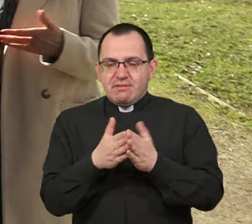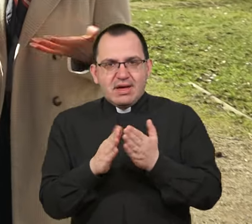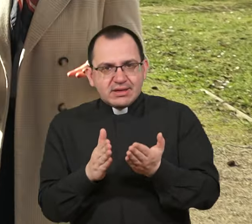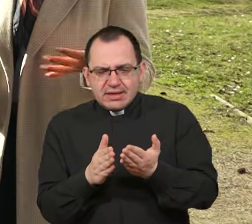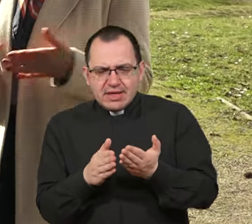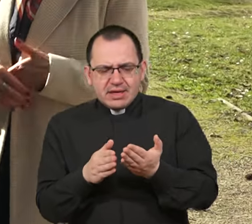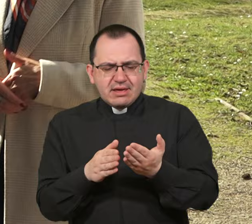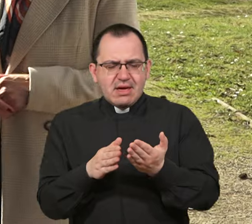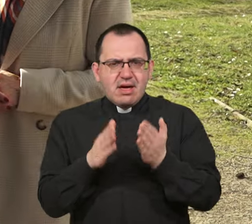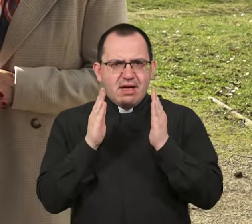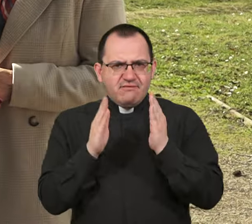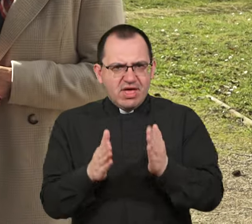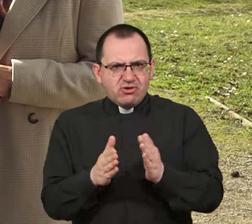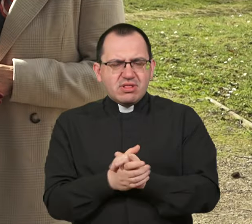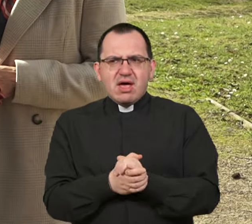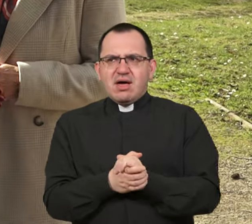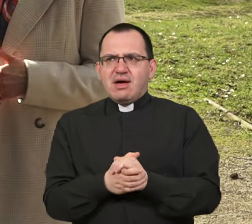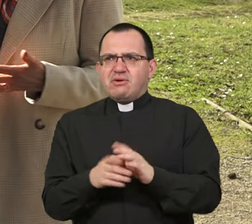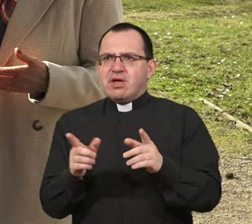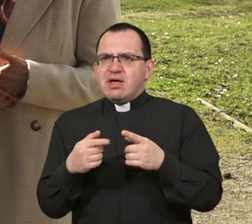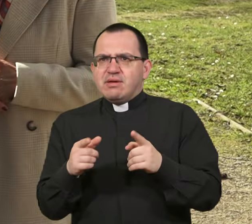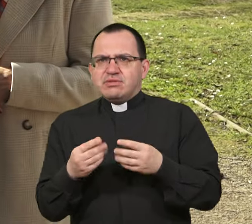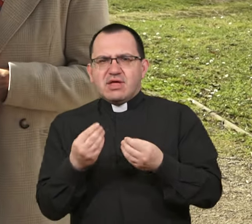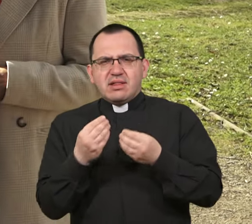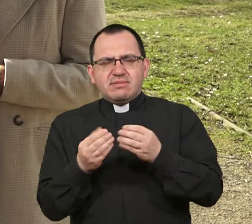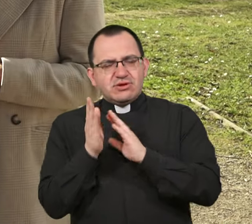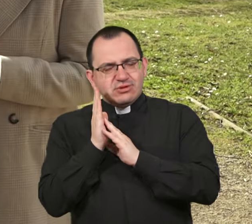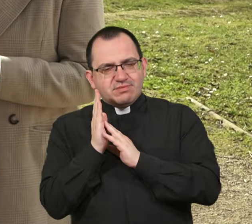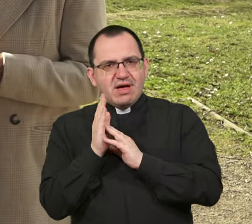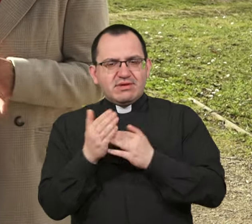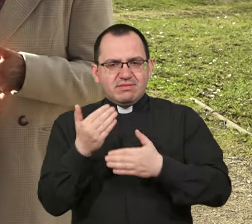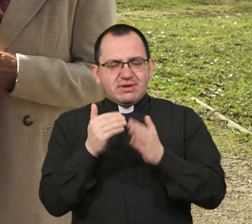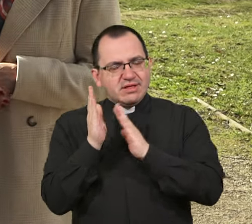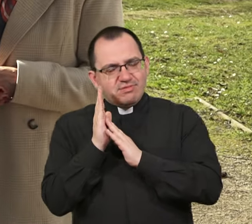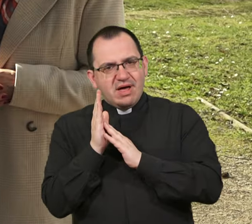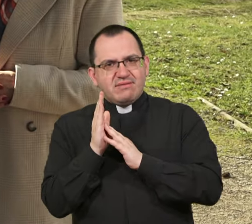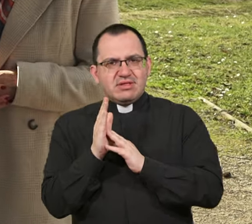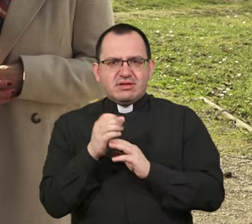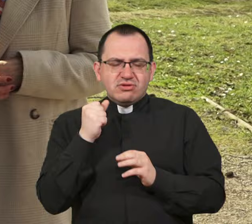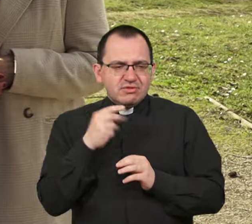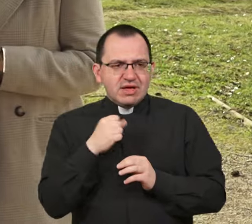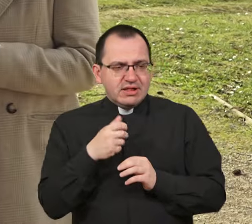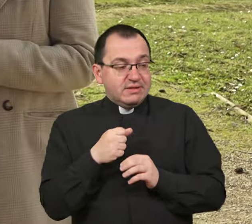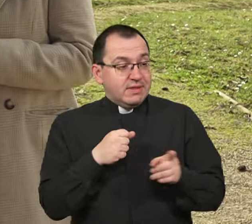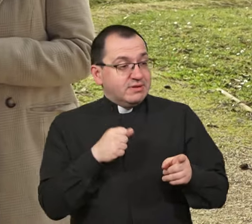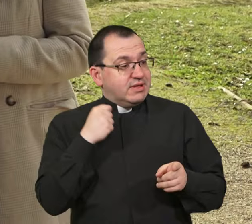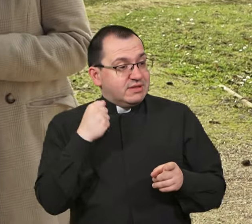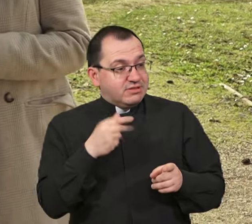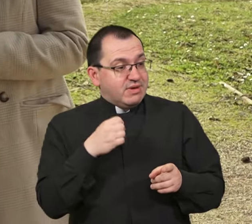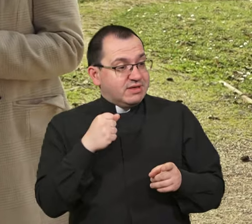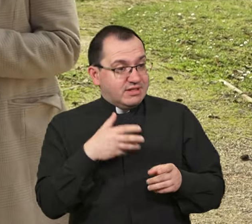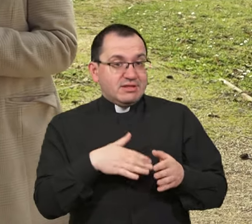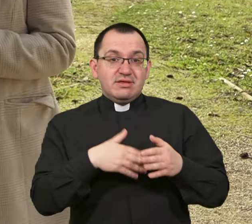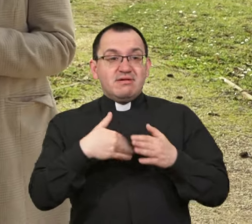sa nekim isto psalmom pročitanim na spavanje. Tako da mi je to svakodnevna hrana. To je svakodnevna hrana i mimo